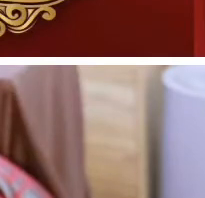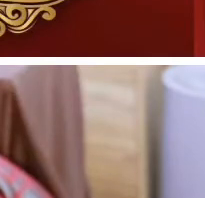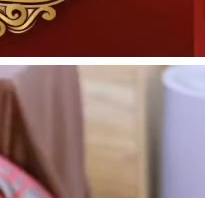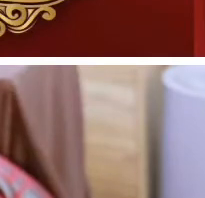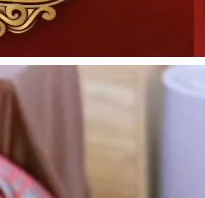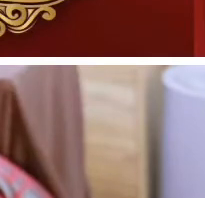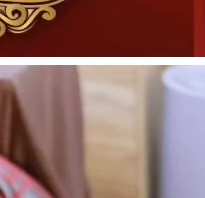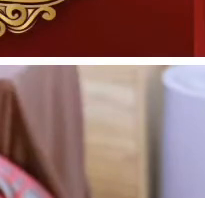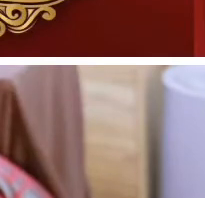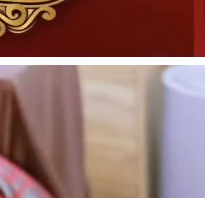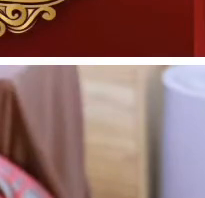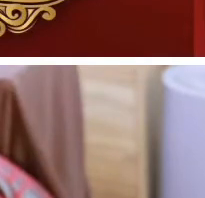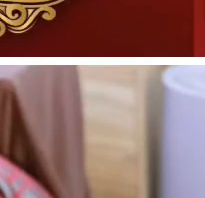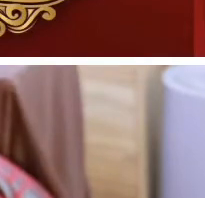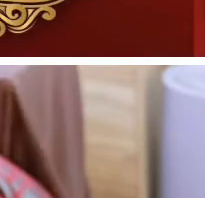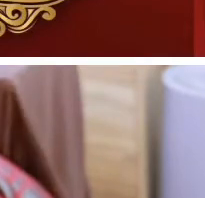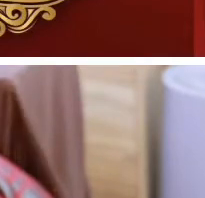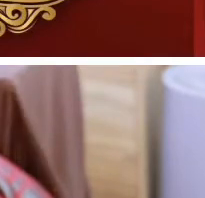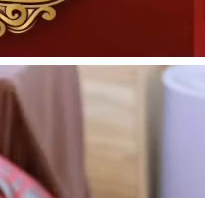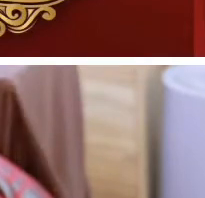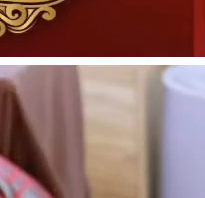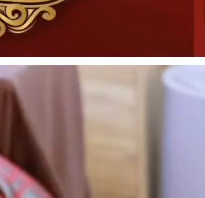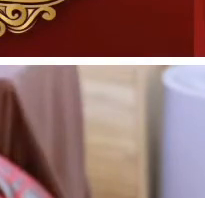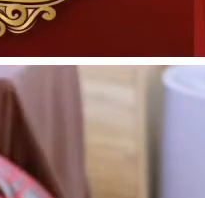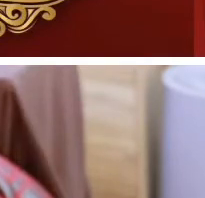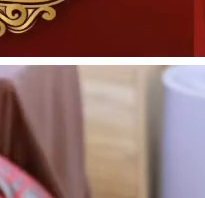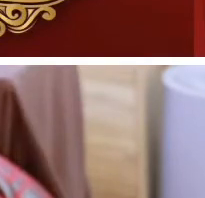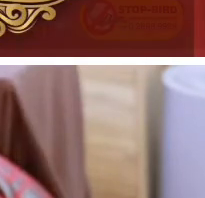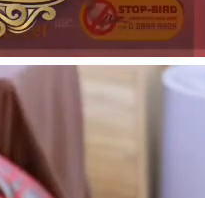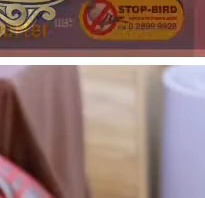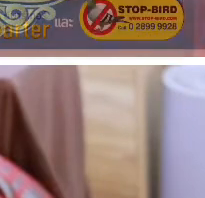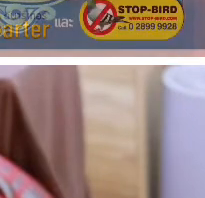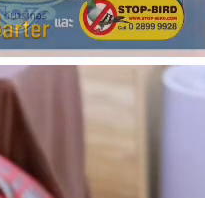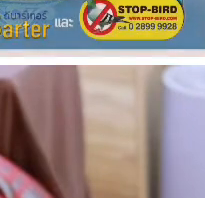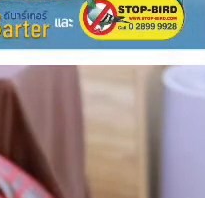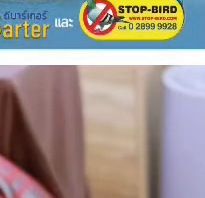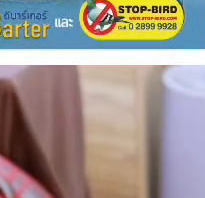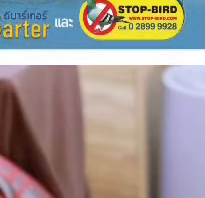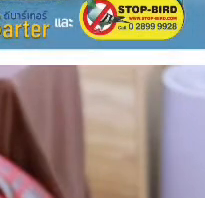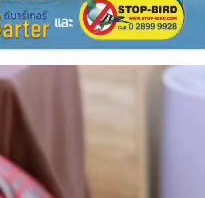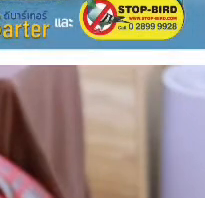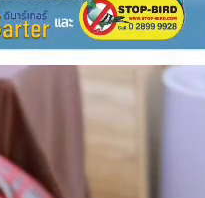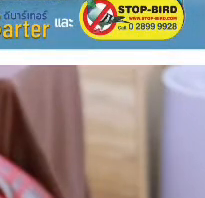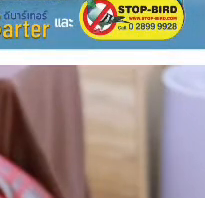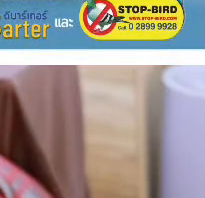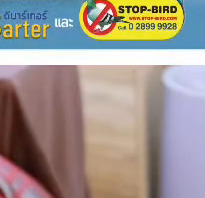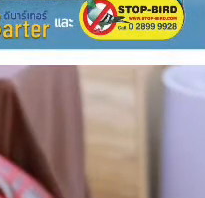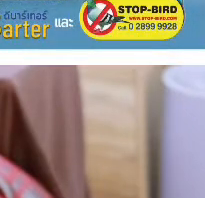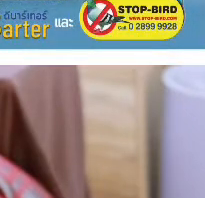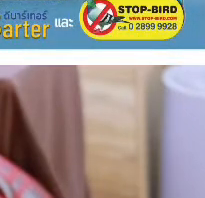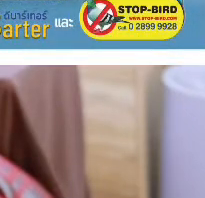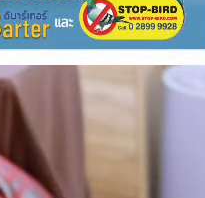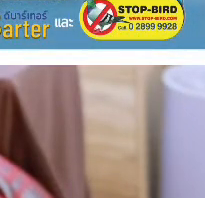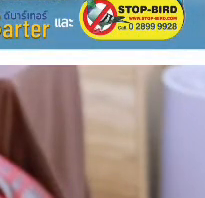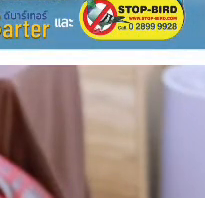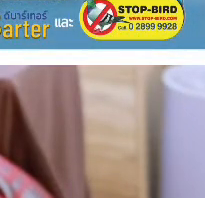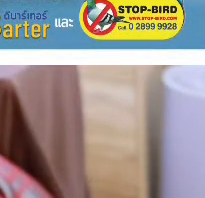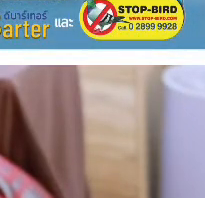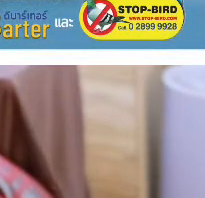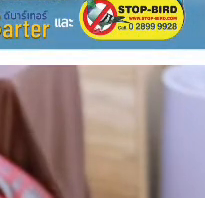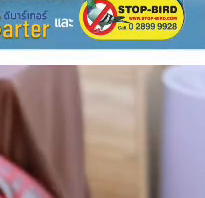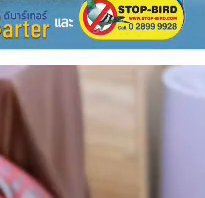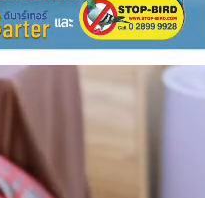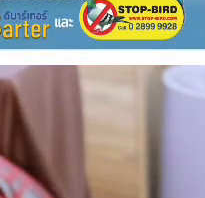างๆเนี่ยนะฮะเราเห็นละว่ามันเสี่ยงมันเป็นยังไงบ้างเราควรจะเปิดเด็กหรือยังเด็กจะเรียนปกติไม่เรียนปกตินอกประเทศจะ